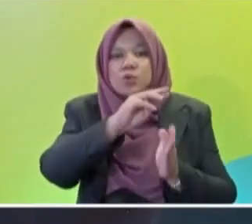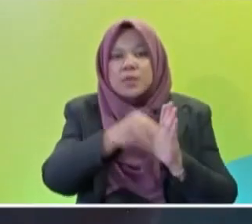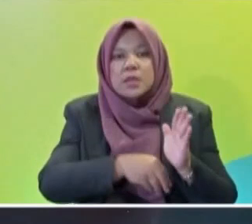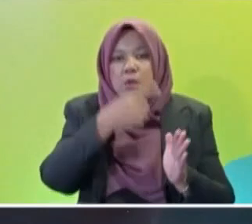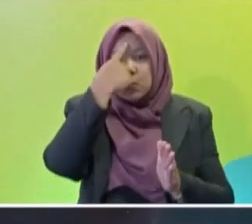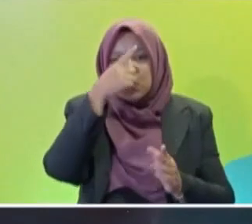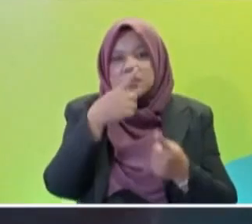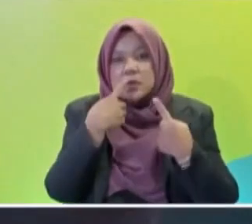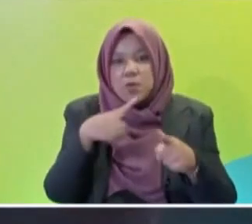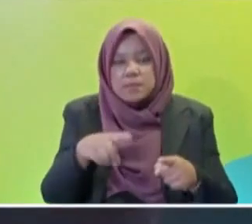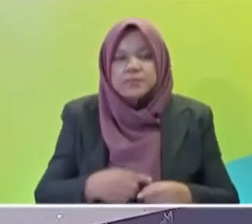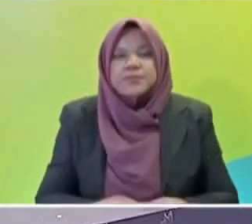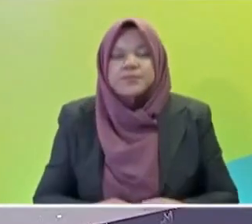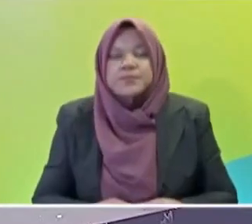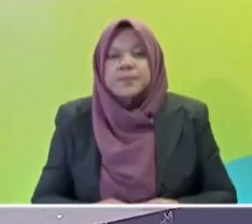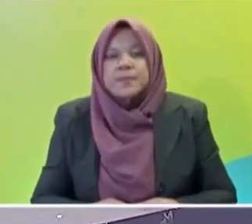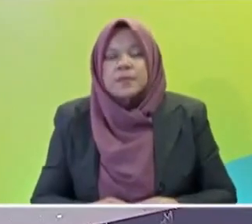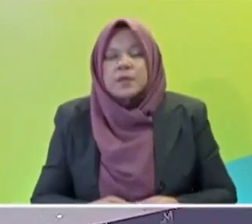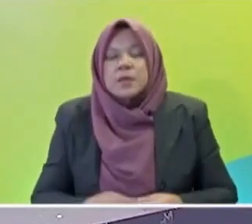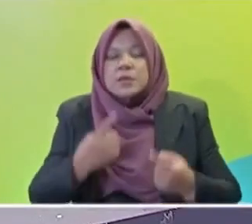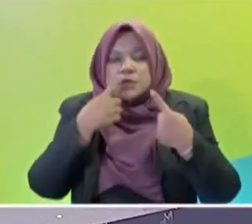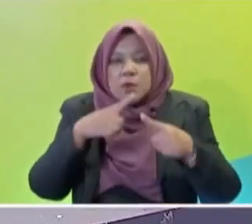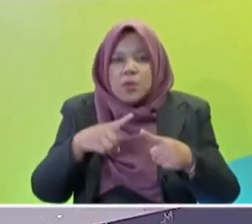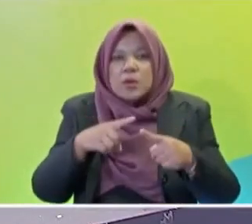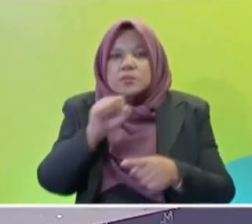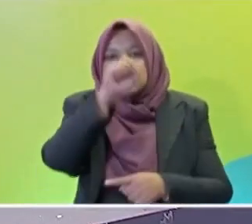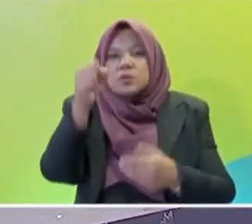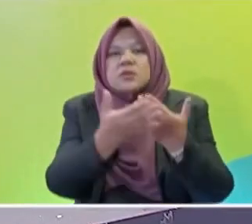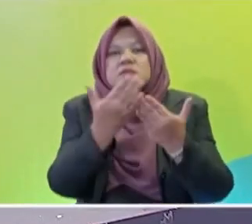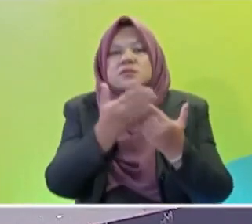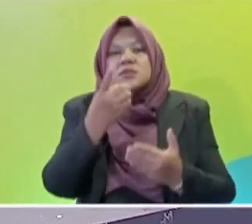kemudian jawab soal dan yang mudah terlebih dahulu